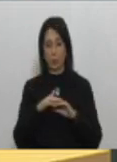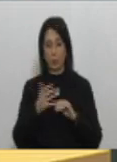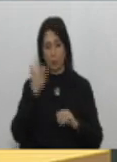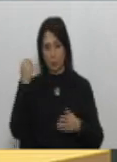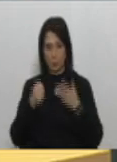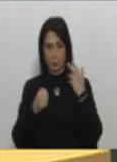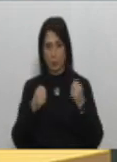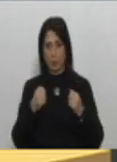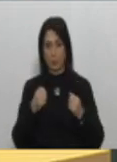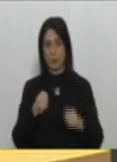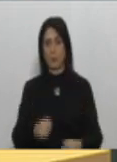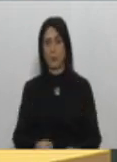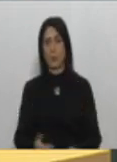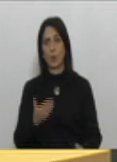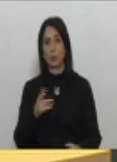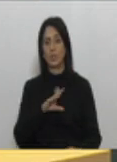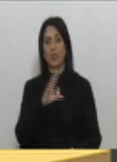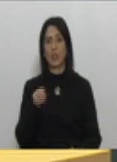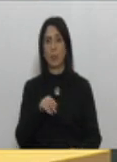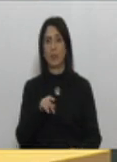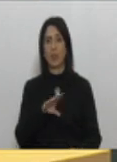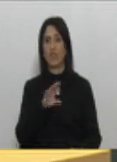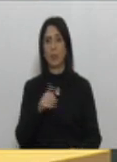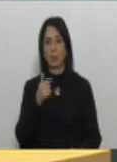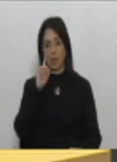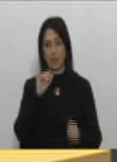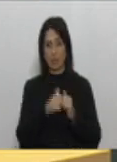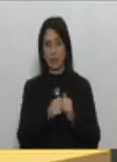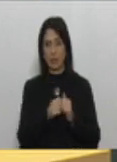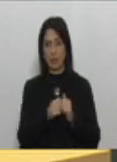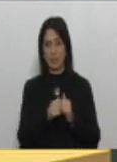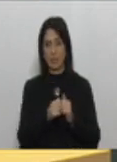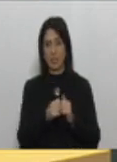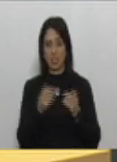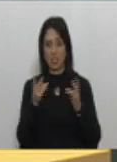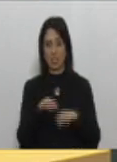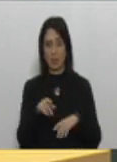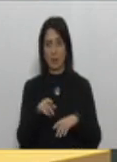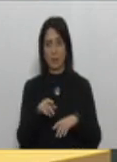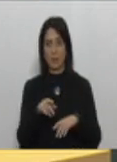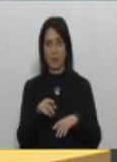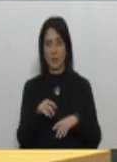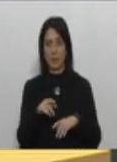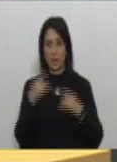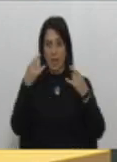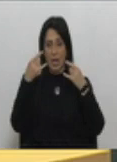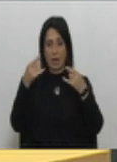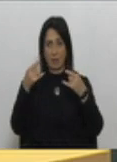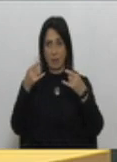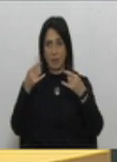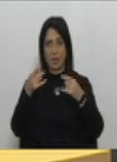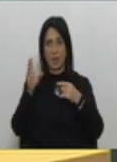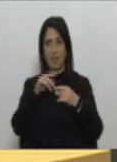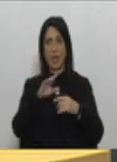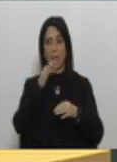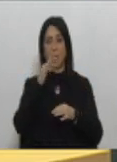ჩაწერას, თუმცა ეს ყველაფერი ყველას კარგად უნდა გვახსოვდეს, რჩება ეკრანებზე. და ყველა, რა